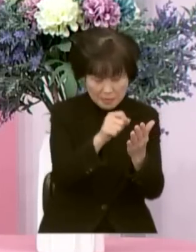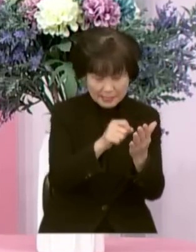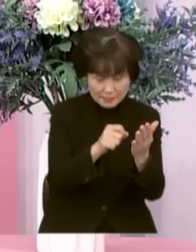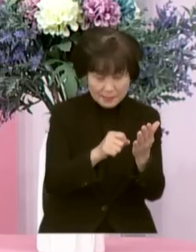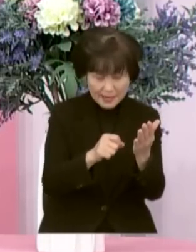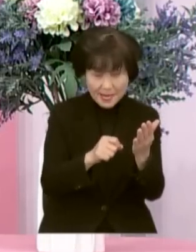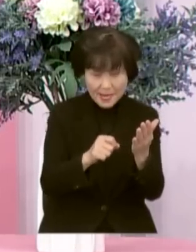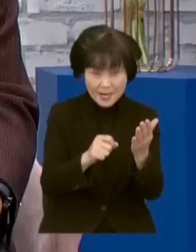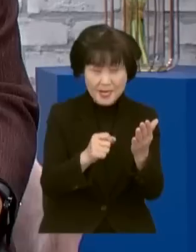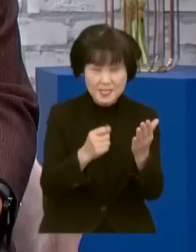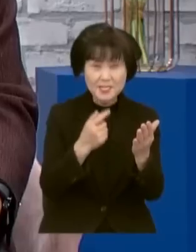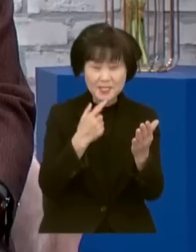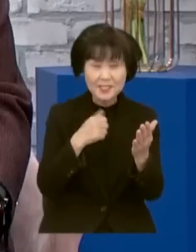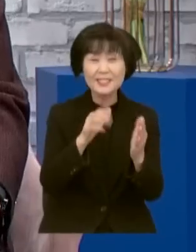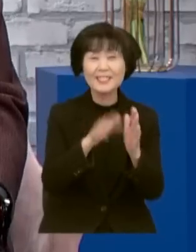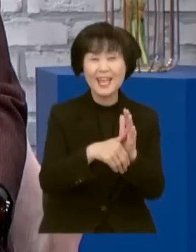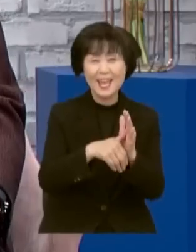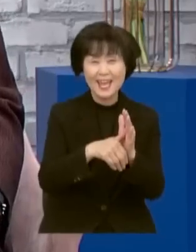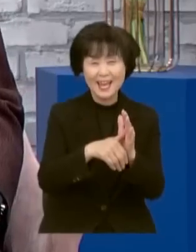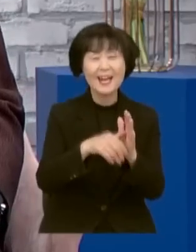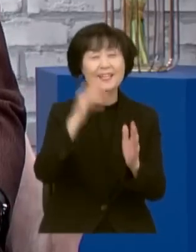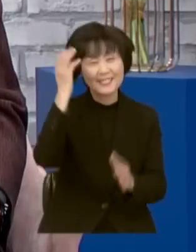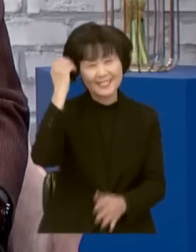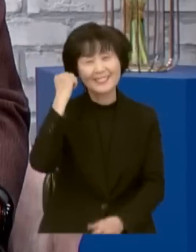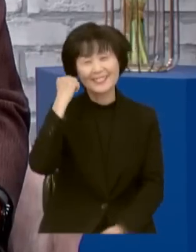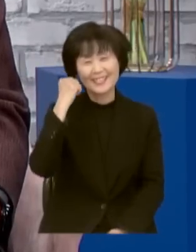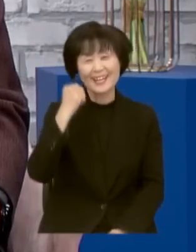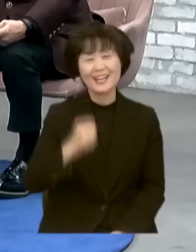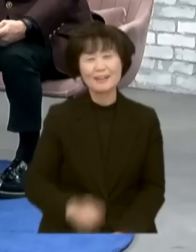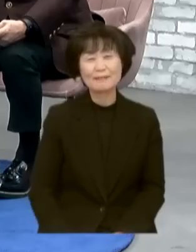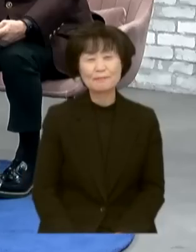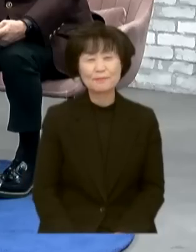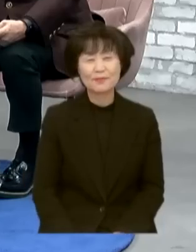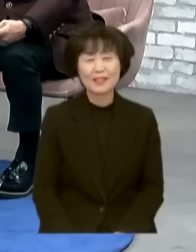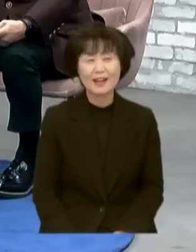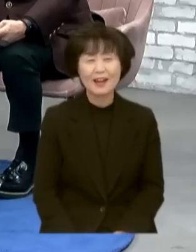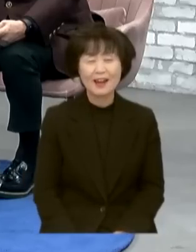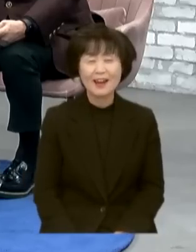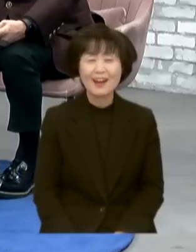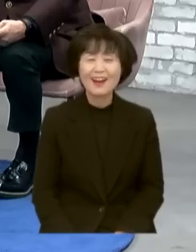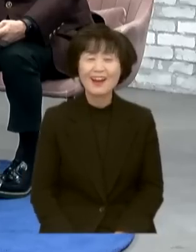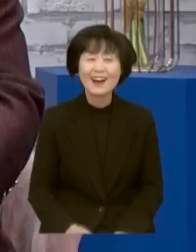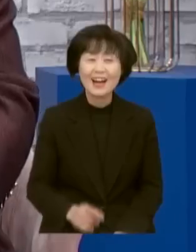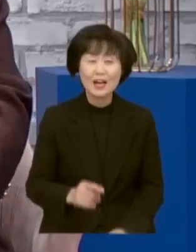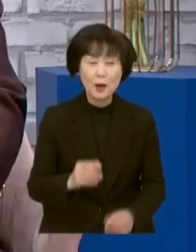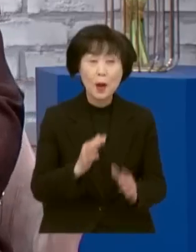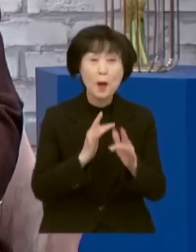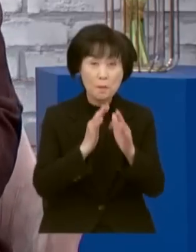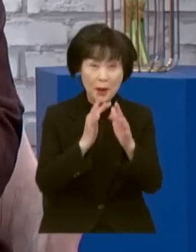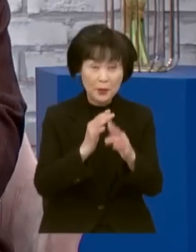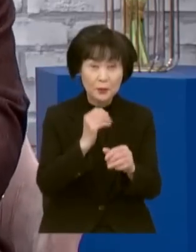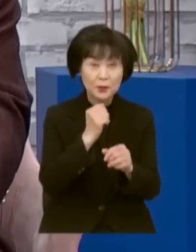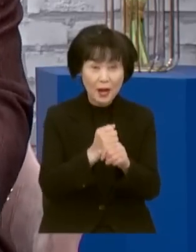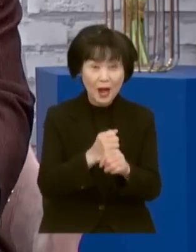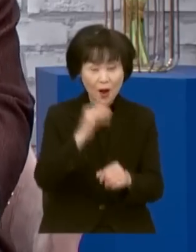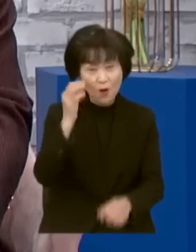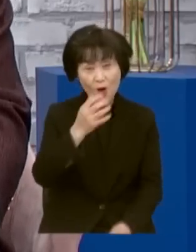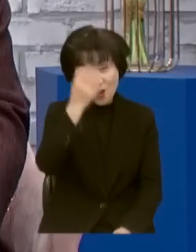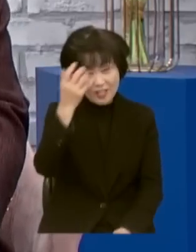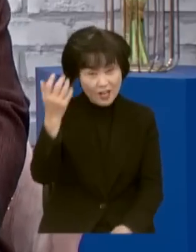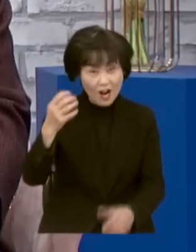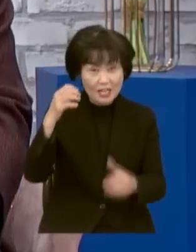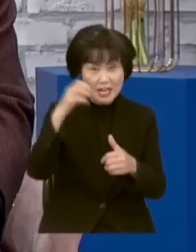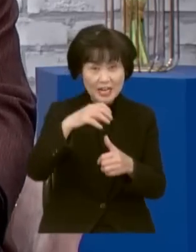게 기억이 나요. 그때 정말 뜨거웠구나, 그죠? 이야. 감사했고. 그 소원 기도 너무 잘한 것 같아요. 방언도 하고